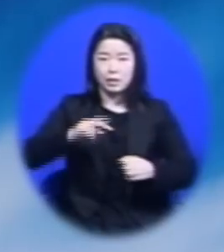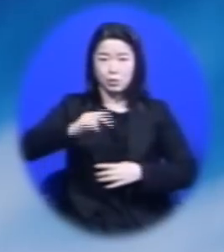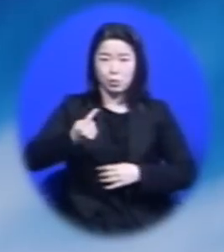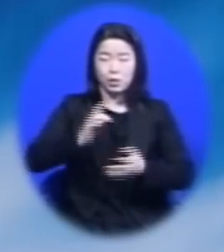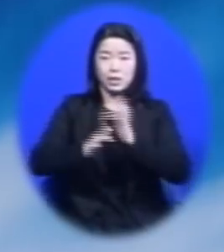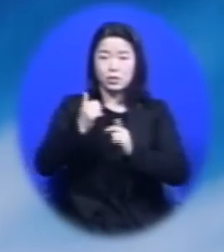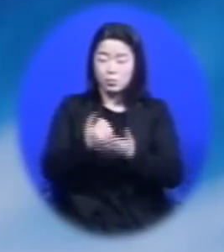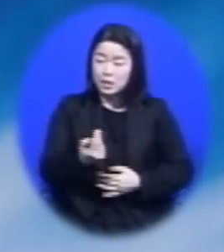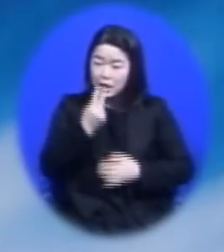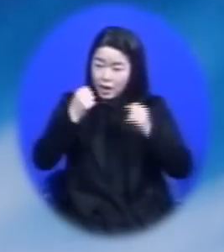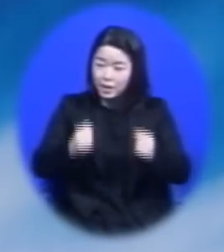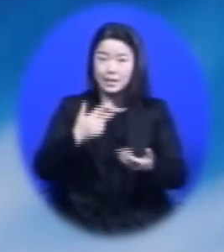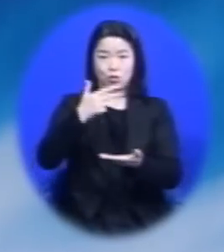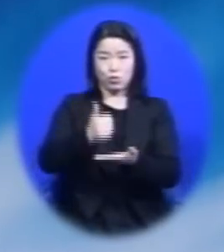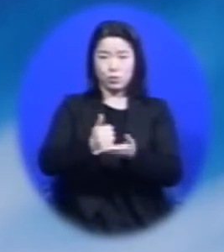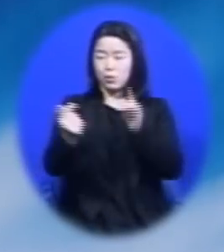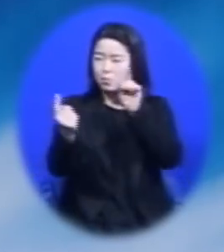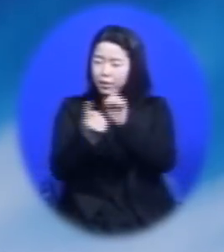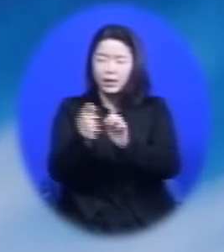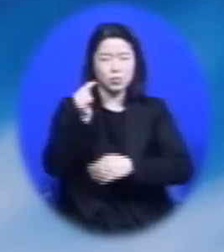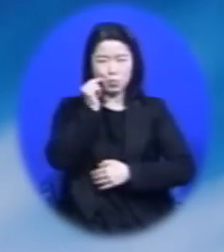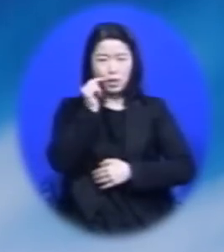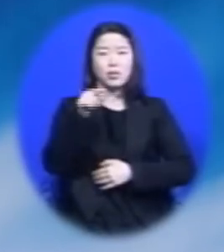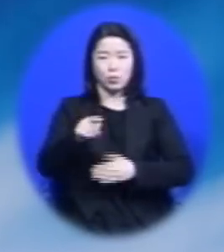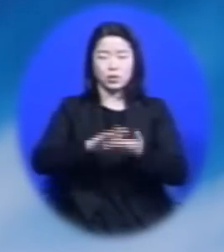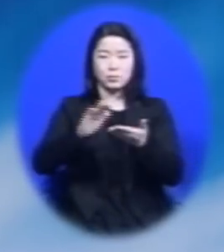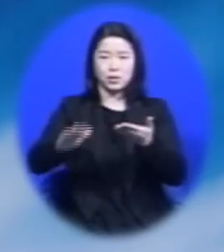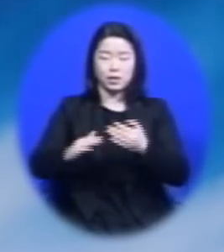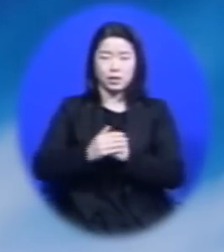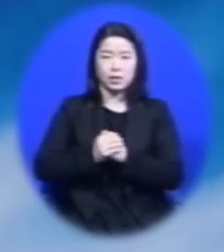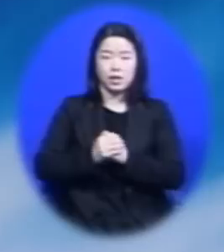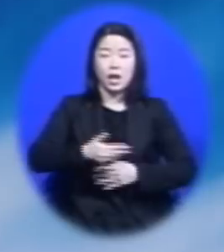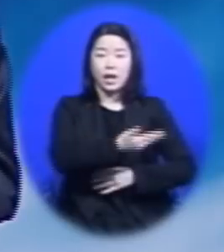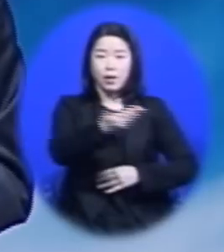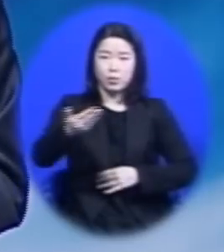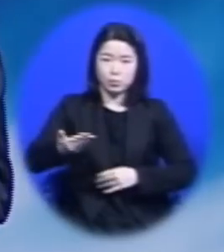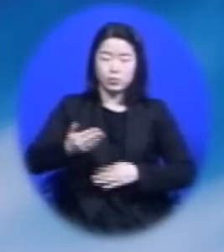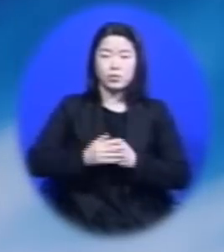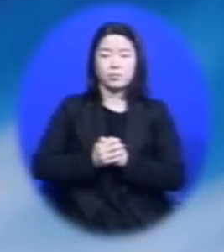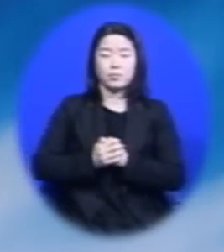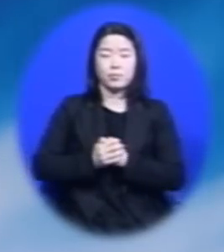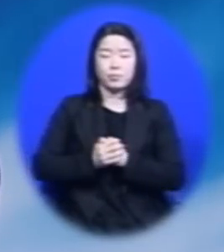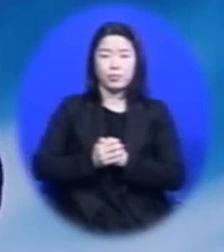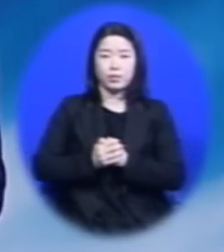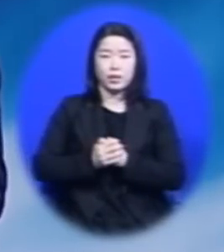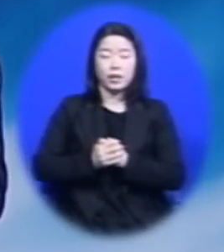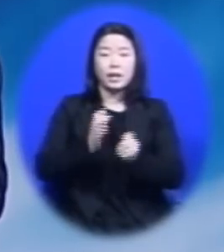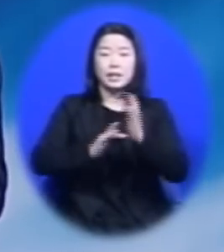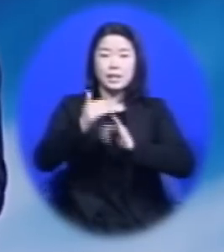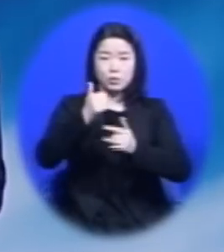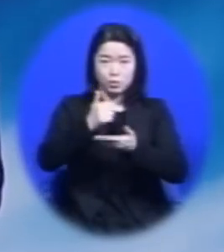정말 살아계신 주님으로 만나지지 못하는 것입니다 여러분 어